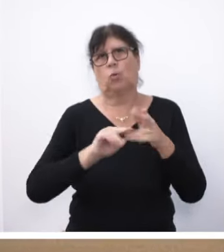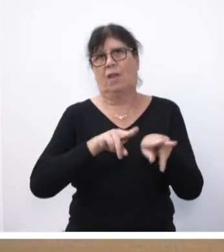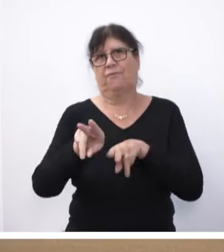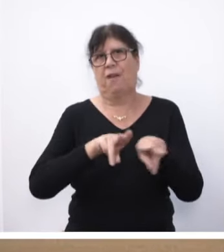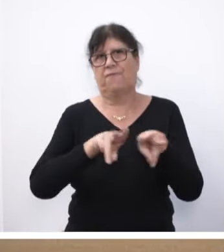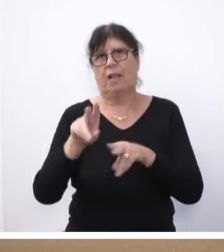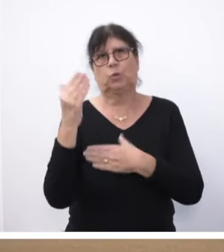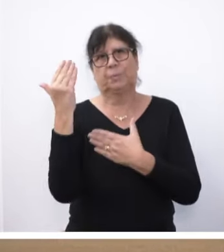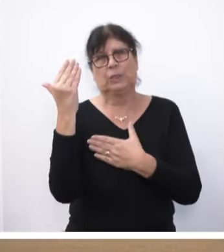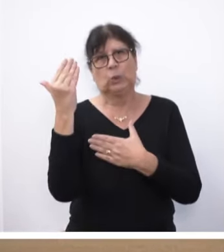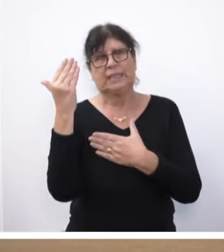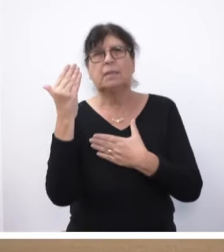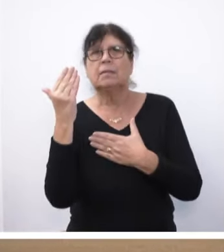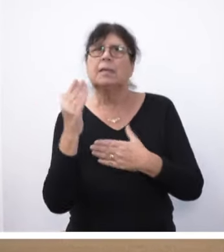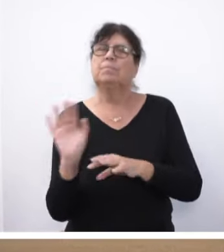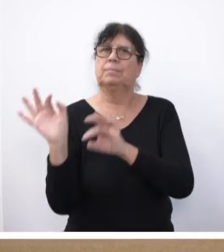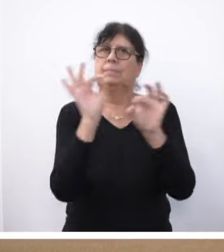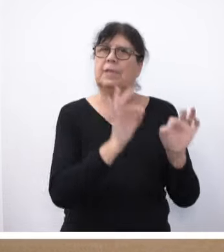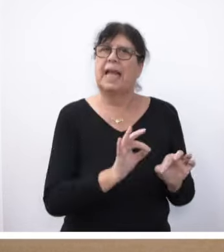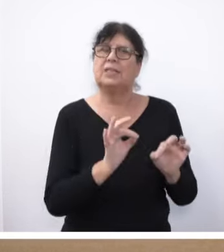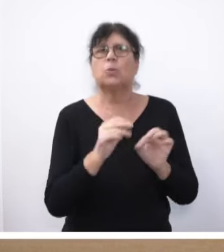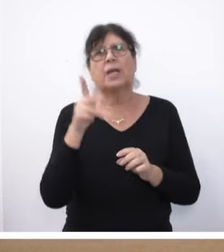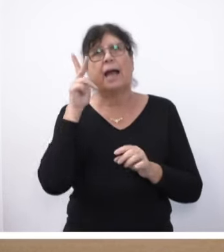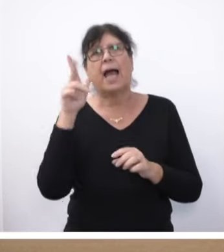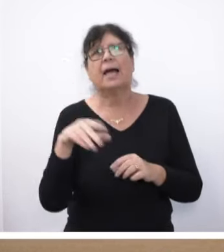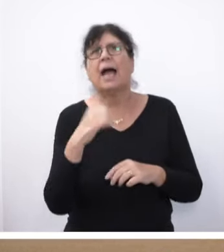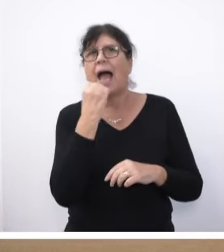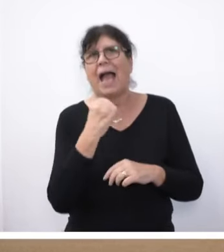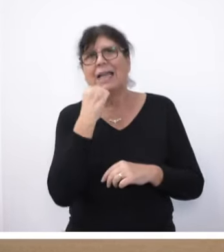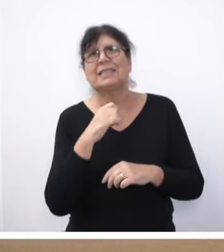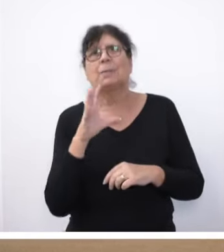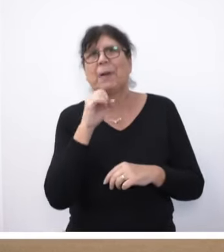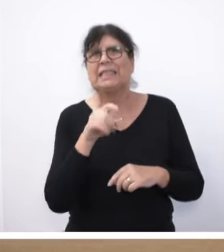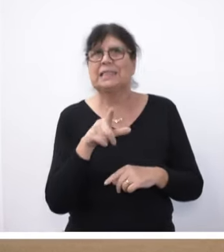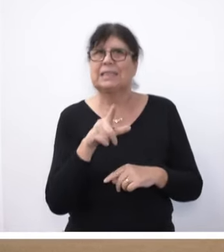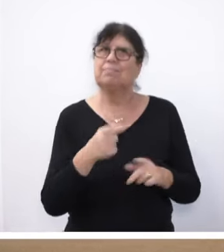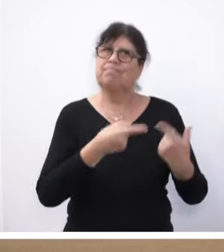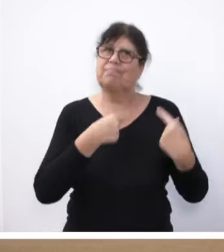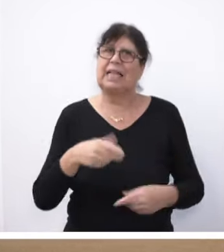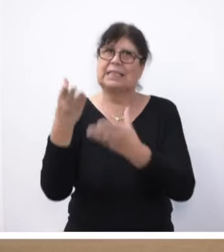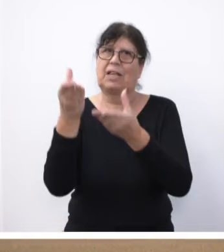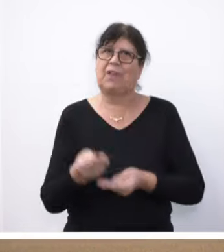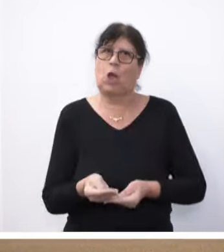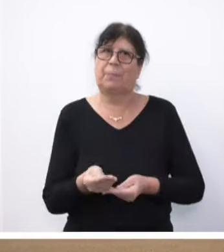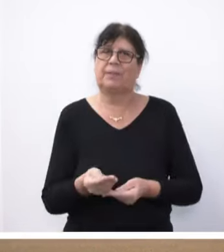unter Leitung von Herrn Frank Eisenbeiß bei uns zu Gast ist. Seien Sie uns willkommen.